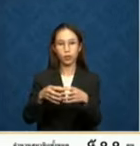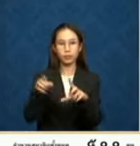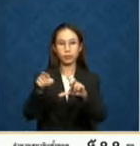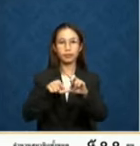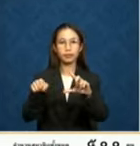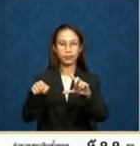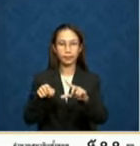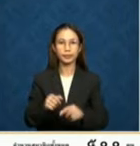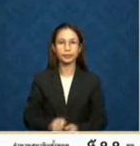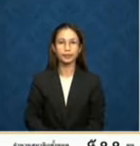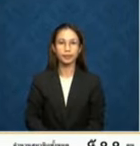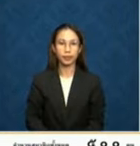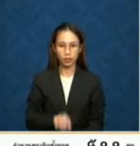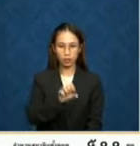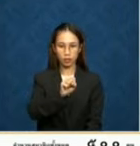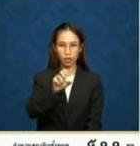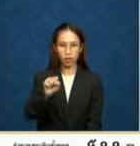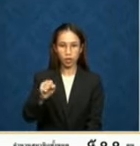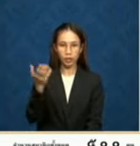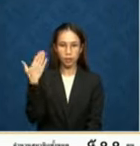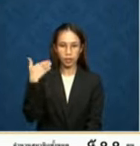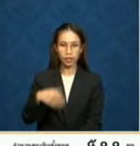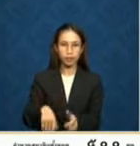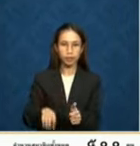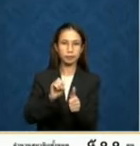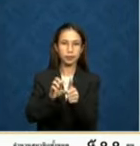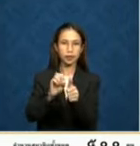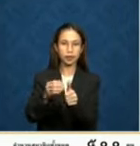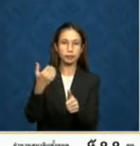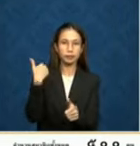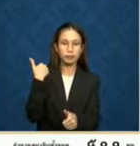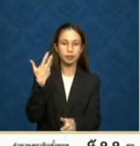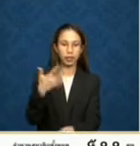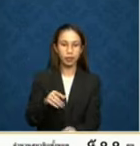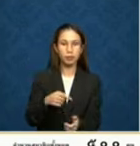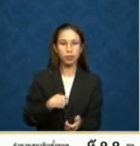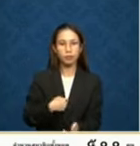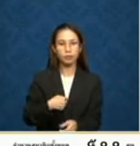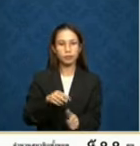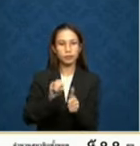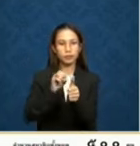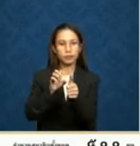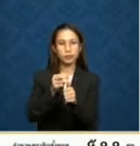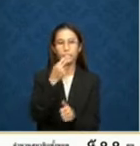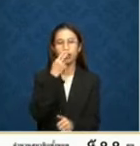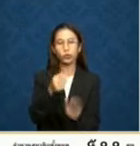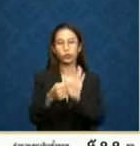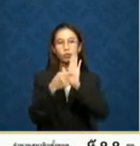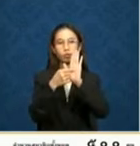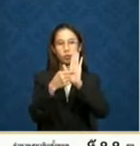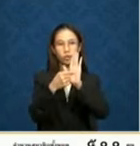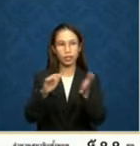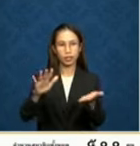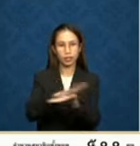าไกลครัจิ สอสิทธพลเสนอไปหายข้อแล้ครับผมขอเสนอให้ลองรู้ตัวอย่างนี้ครั